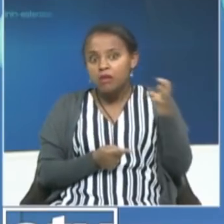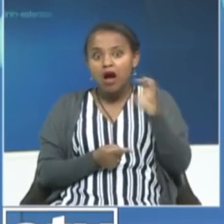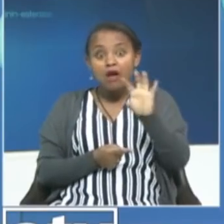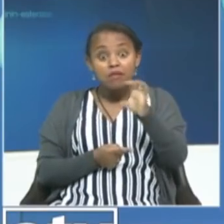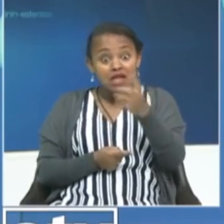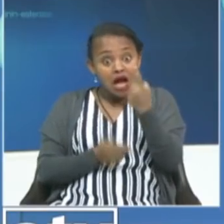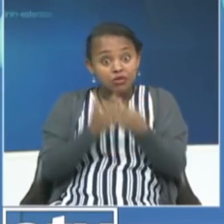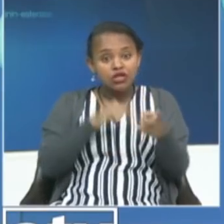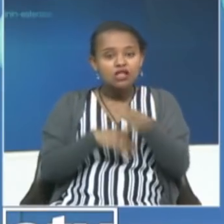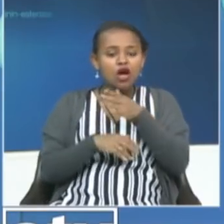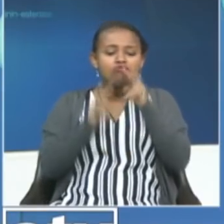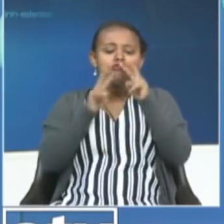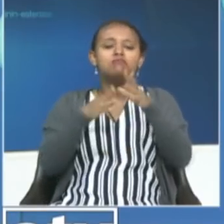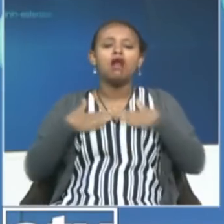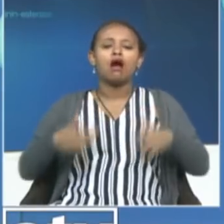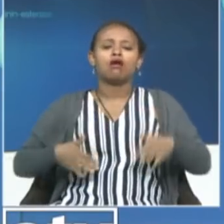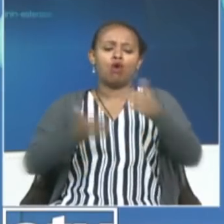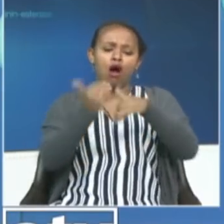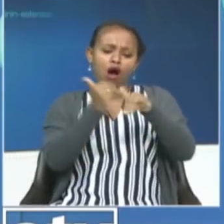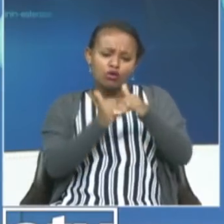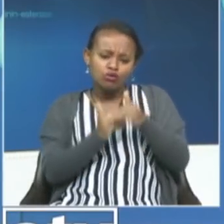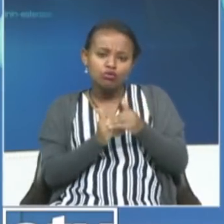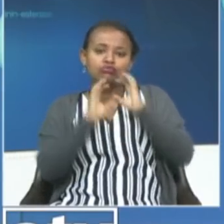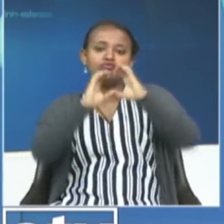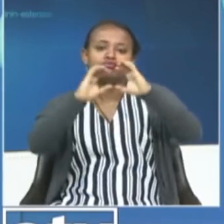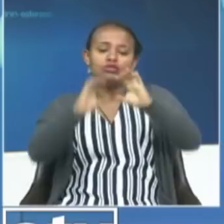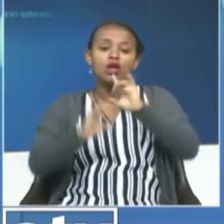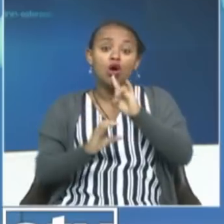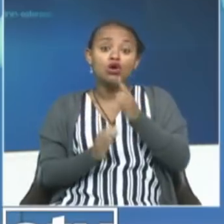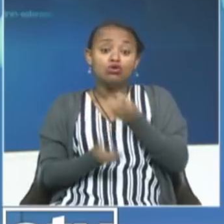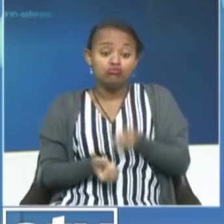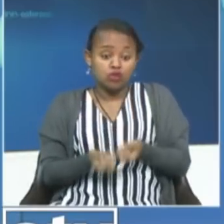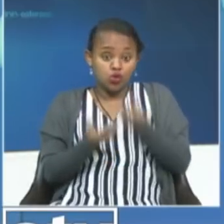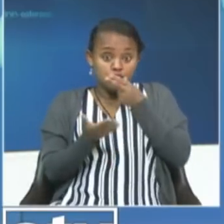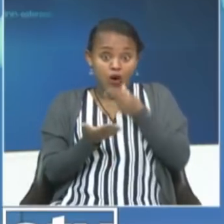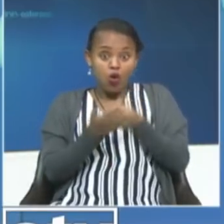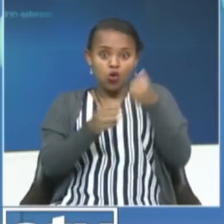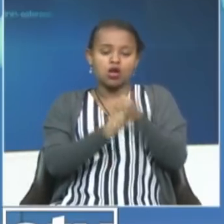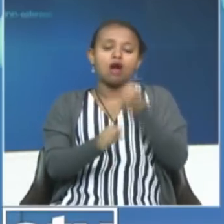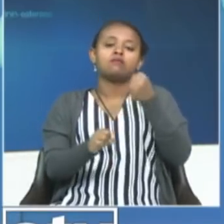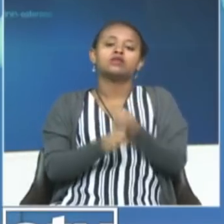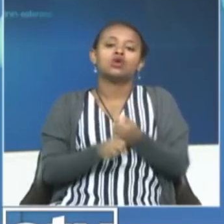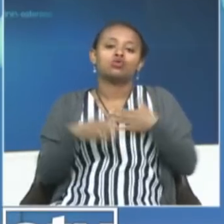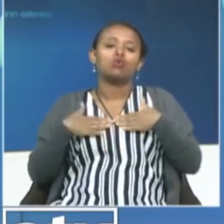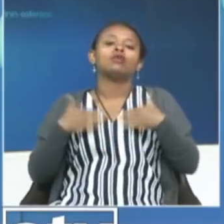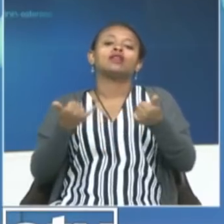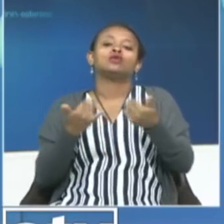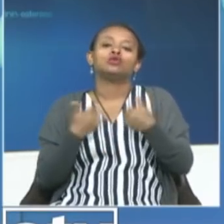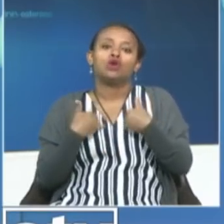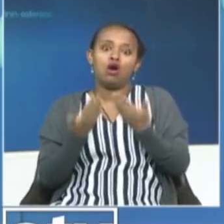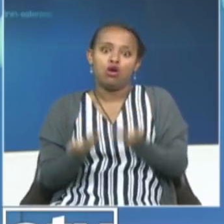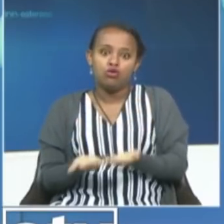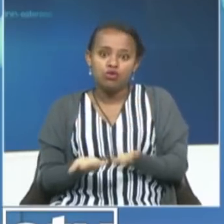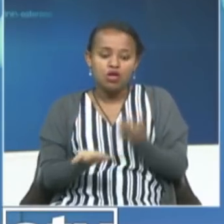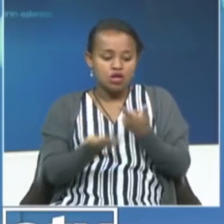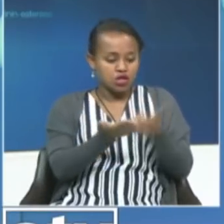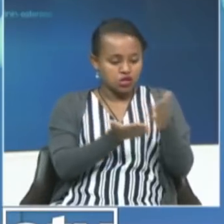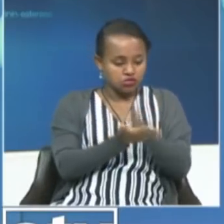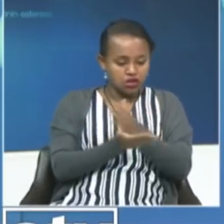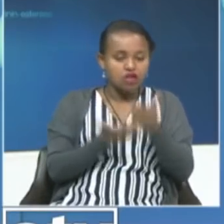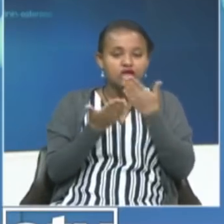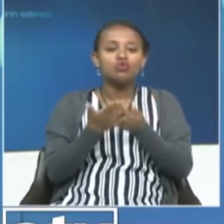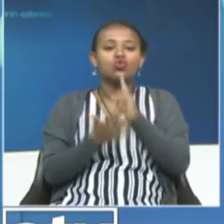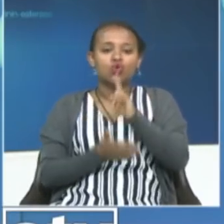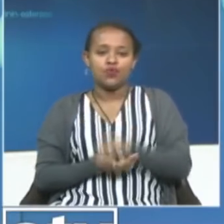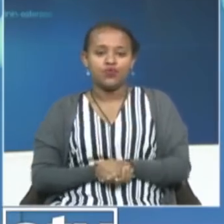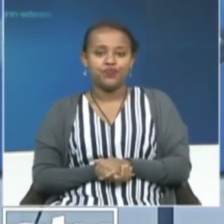የሚመለከተው አካል ሁሉ እዛ አካባቢ ማስተማር ነው። እንግዲህ ብዙ በጎ ስራ የሚሰሩ ወጣቶች አሉ፣ እነዚህም ቢሳተፉበት ጥሩ ነው ባይ